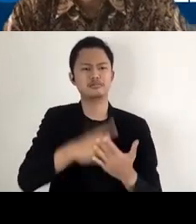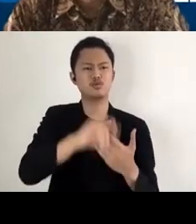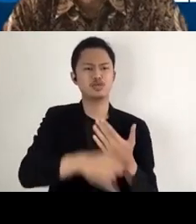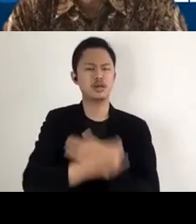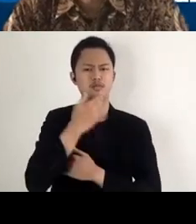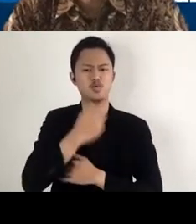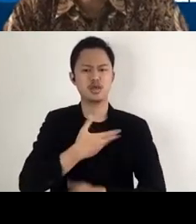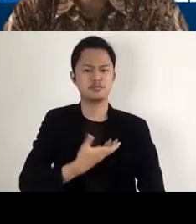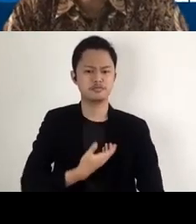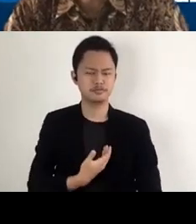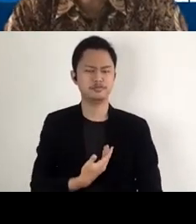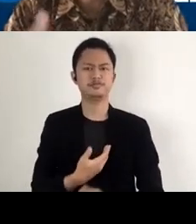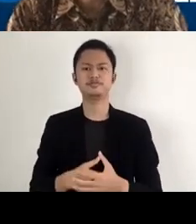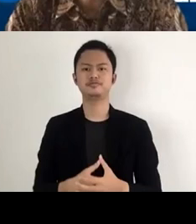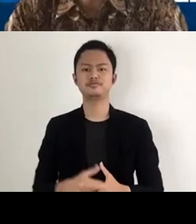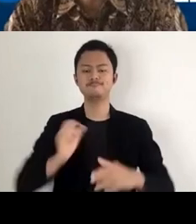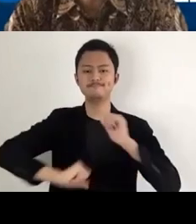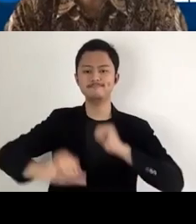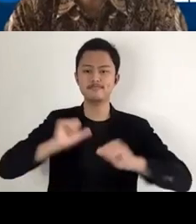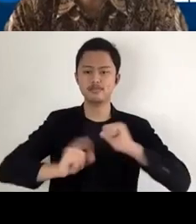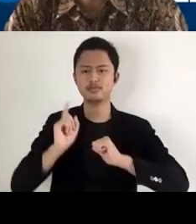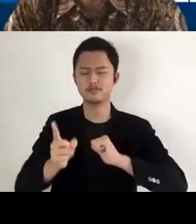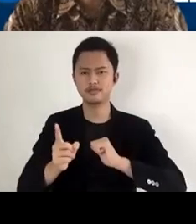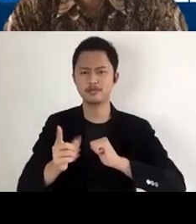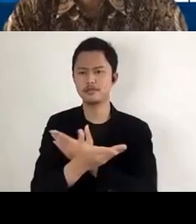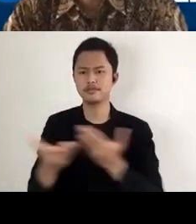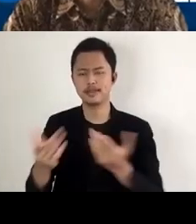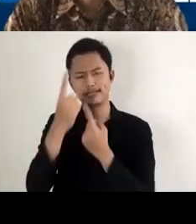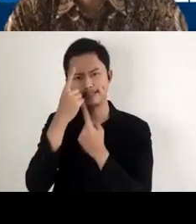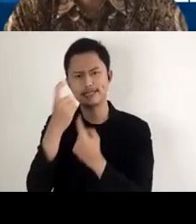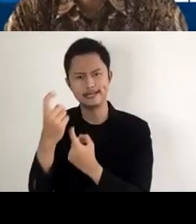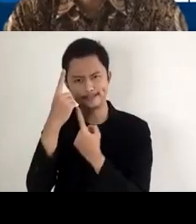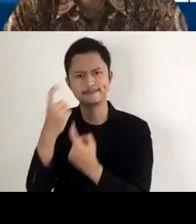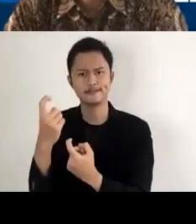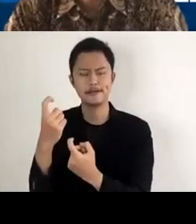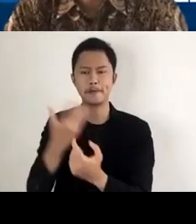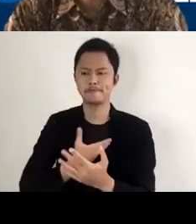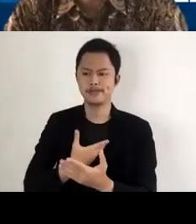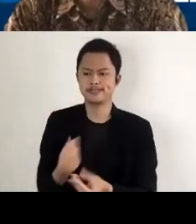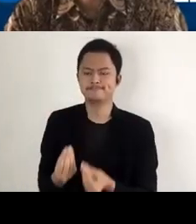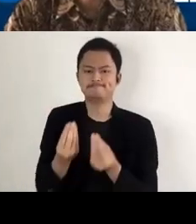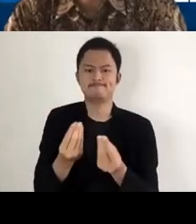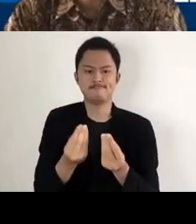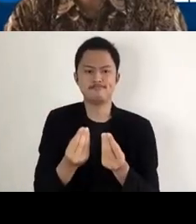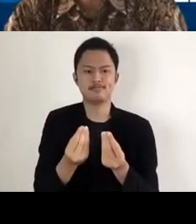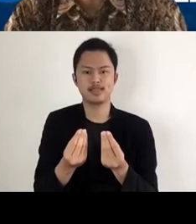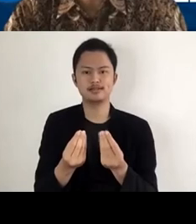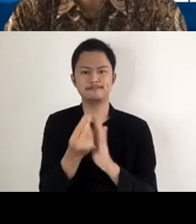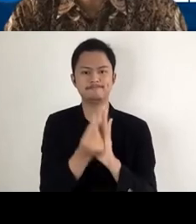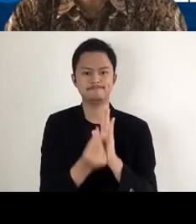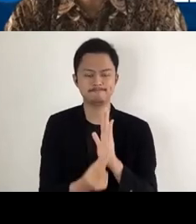dan diet yang sedang dilakukan sehingga mereka dengan yakin bisa mengajukan anggaran negara untuk